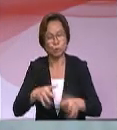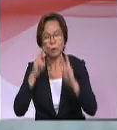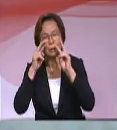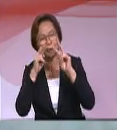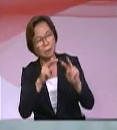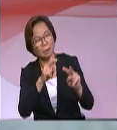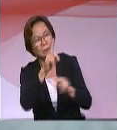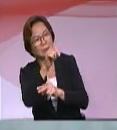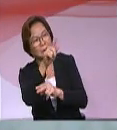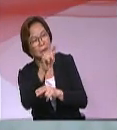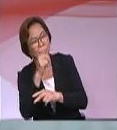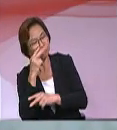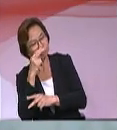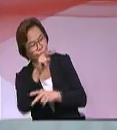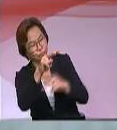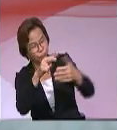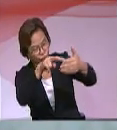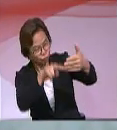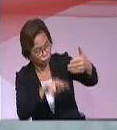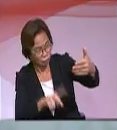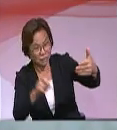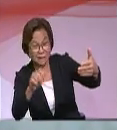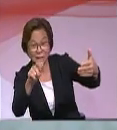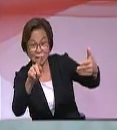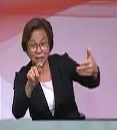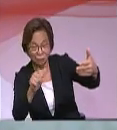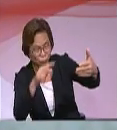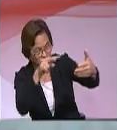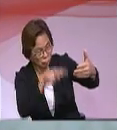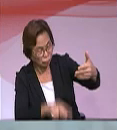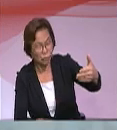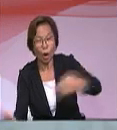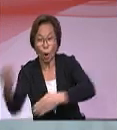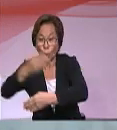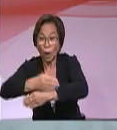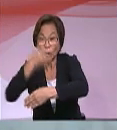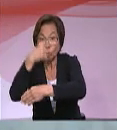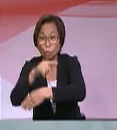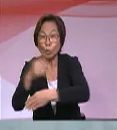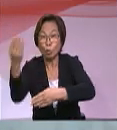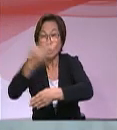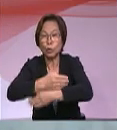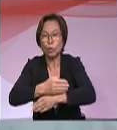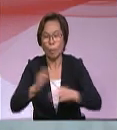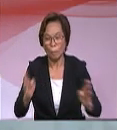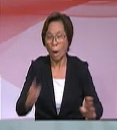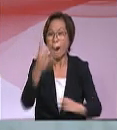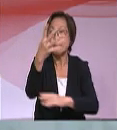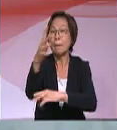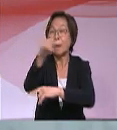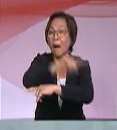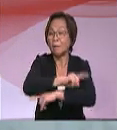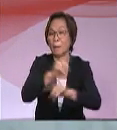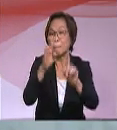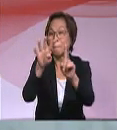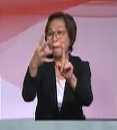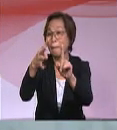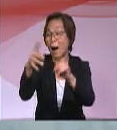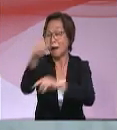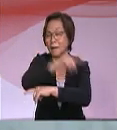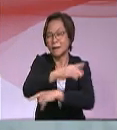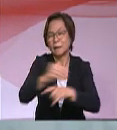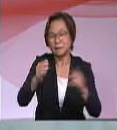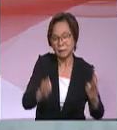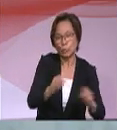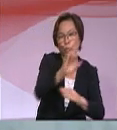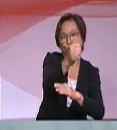pada data-data iaitu dari segi kuarantin untuk tempoh 14 hari dan juga tempoh 10